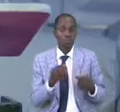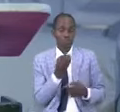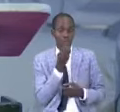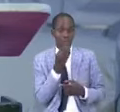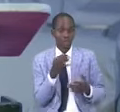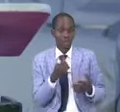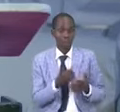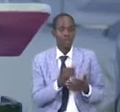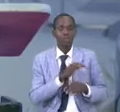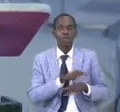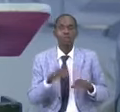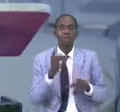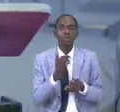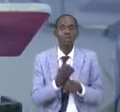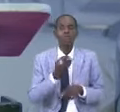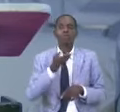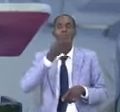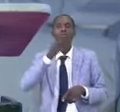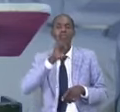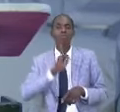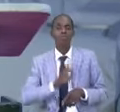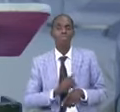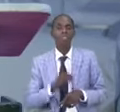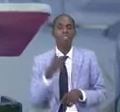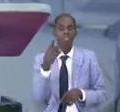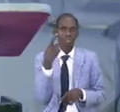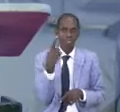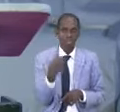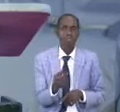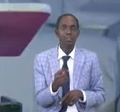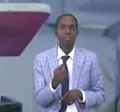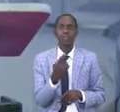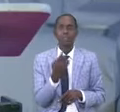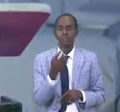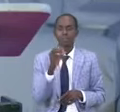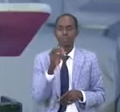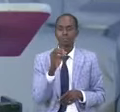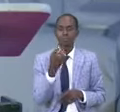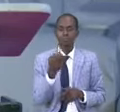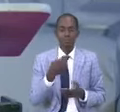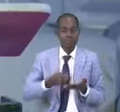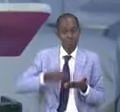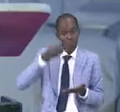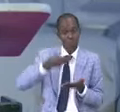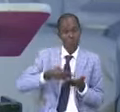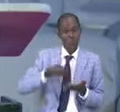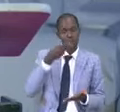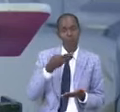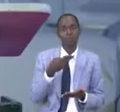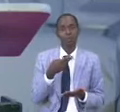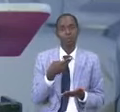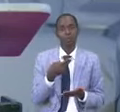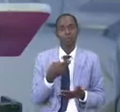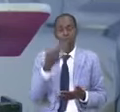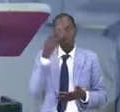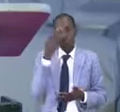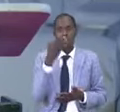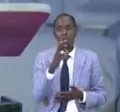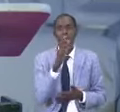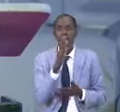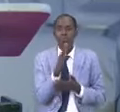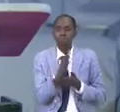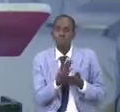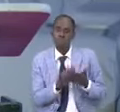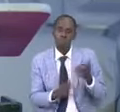il faut pas seulement il faut pas l'appeler la chose vaut bien manger il y a des gens qui ne sont nés froid qui ne sont pas